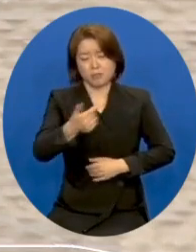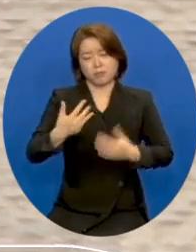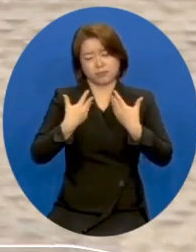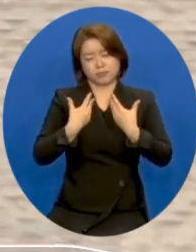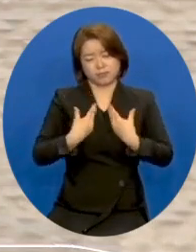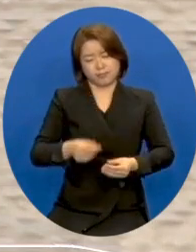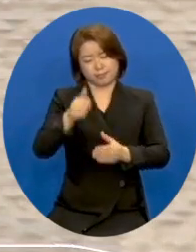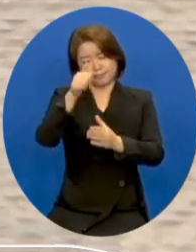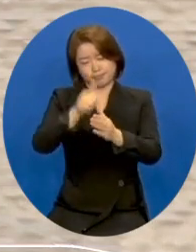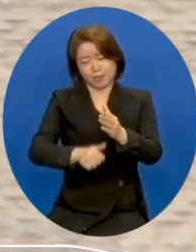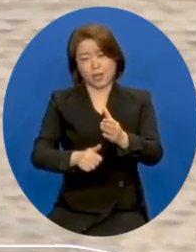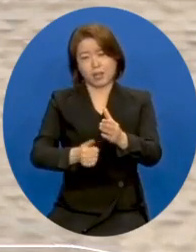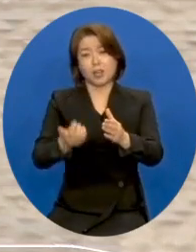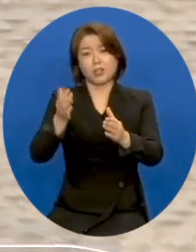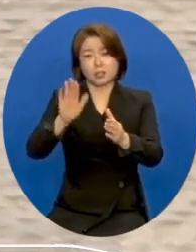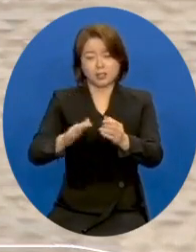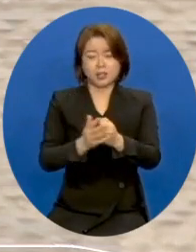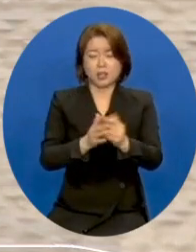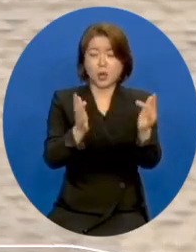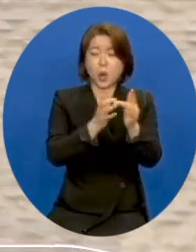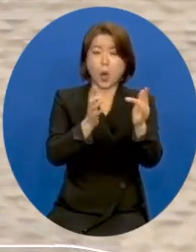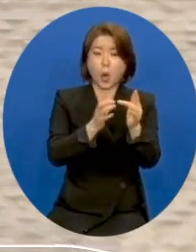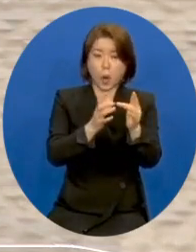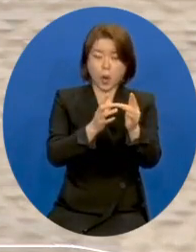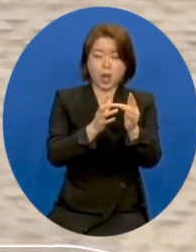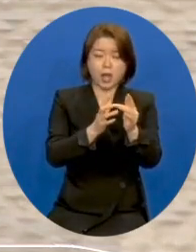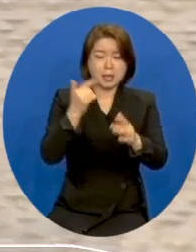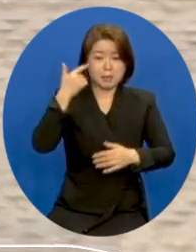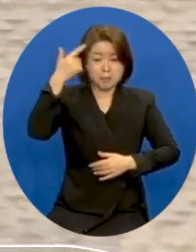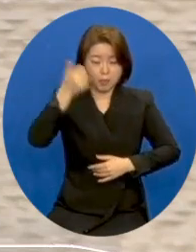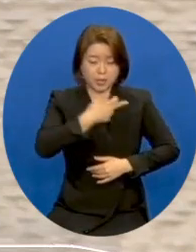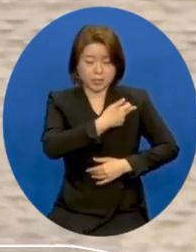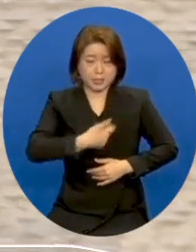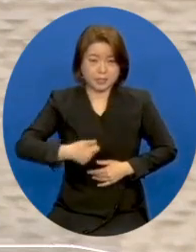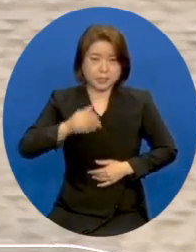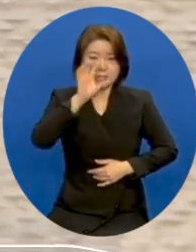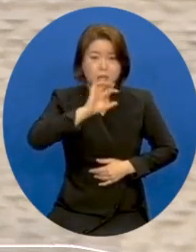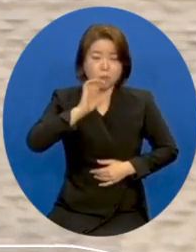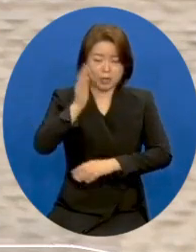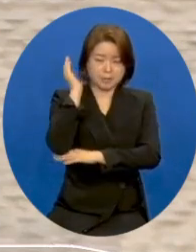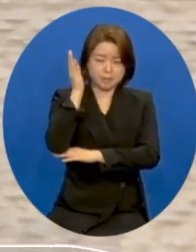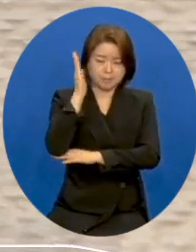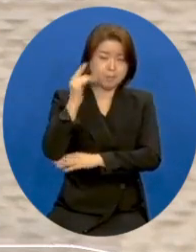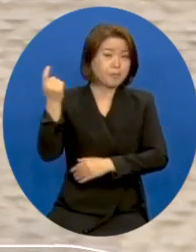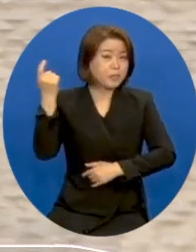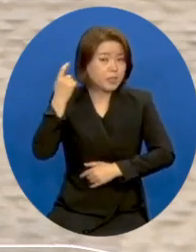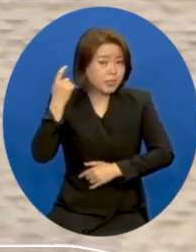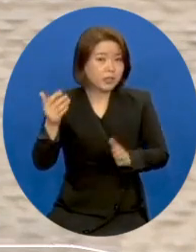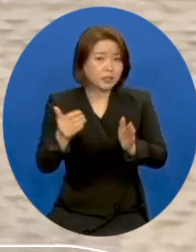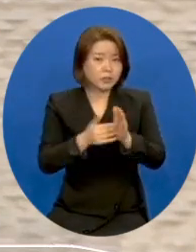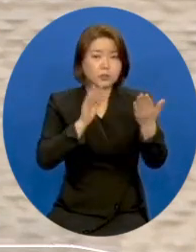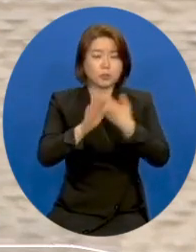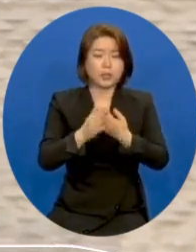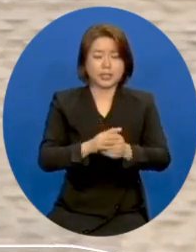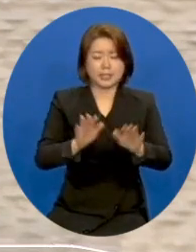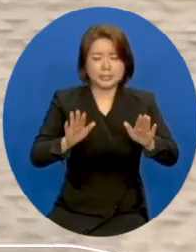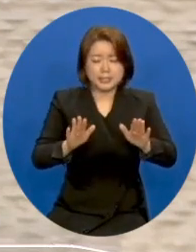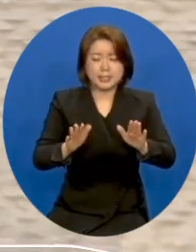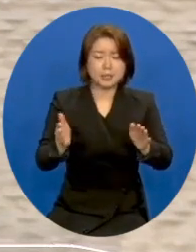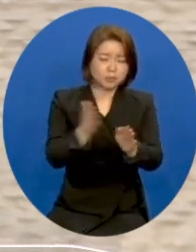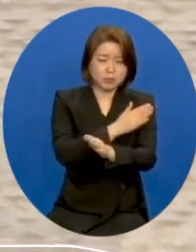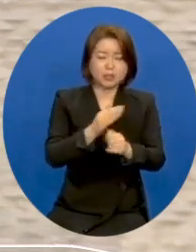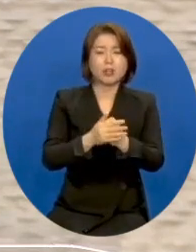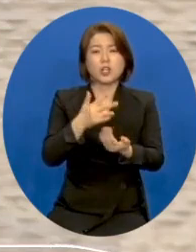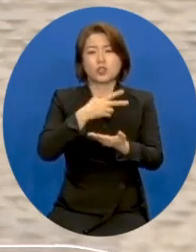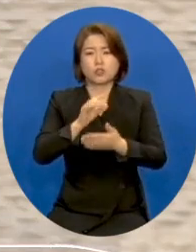빠졌는데 온라인 목회자 제자 훈련 하면서 이제는 주님만 믿고 주님만 붙잡고 살